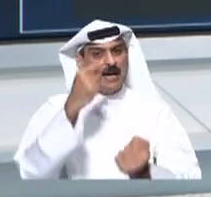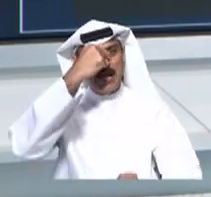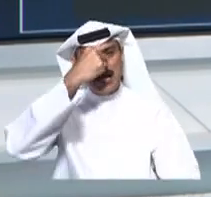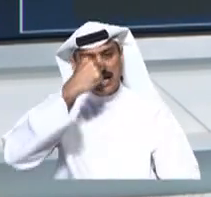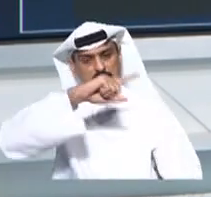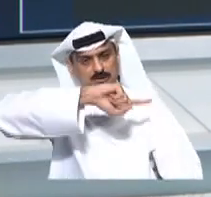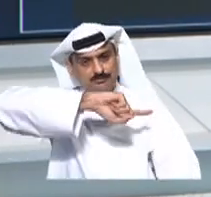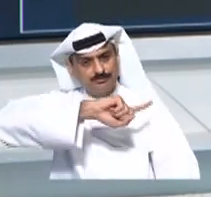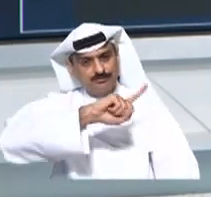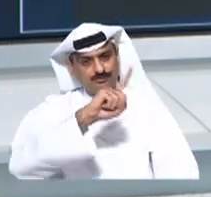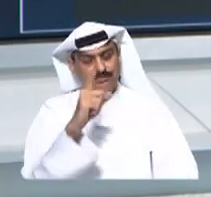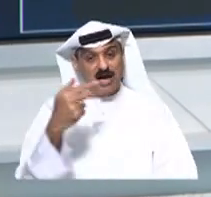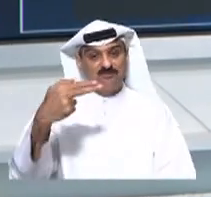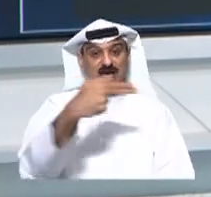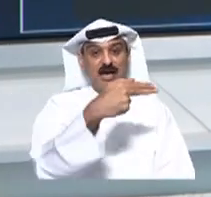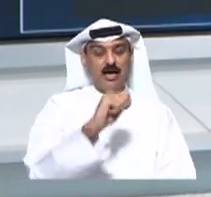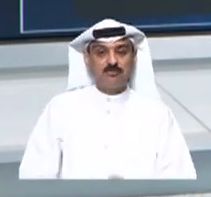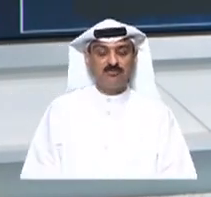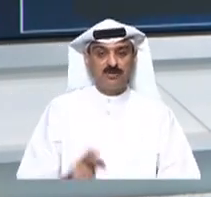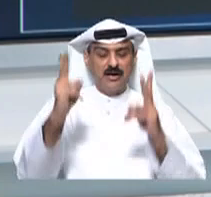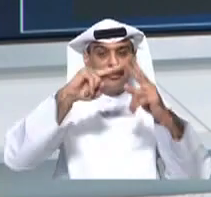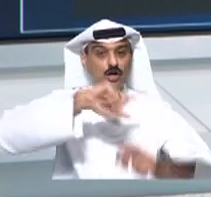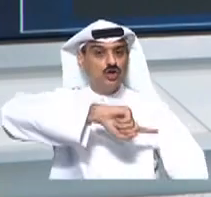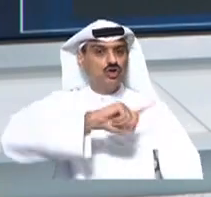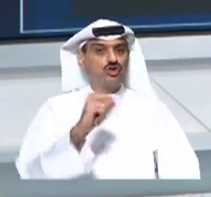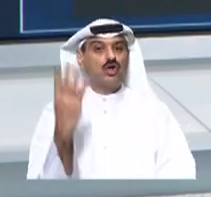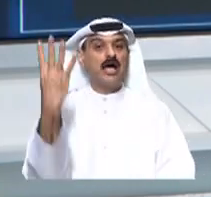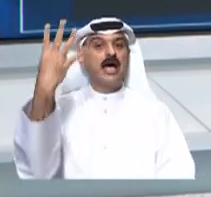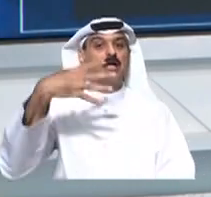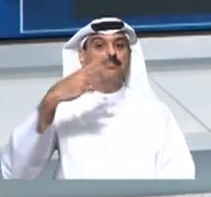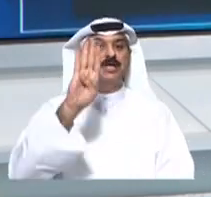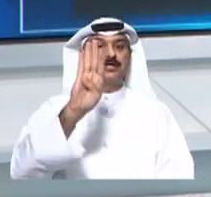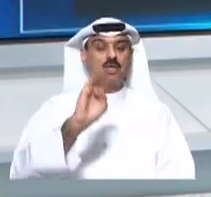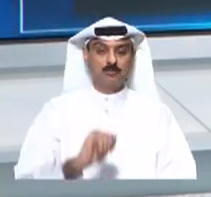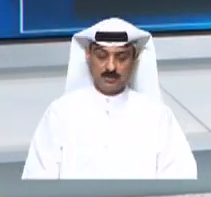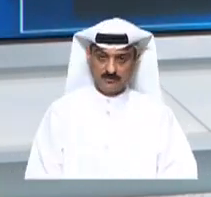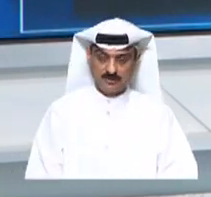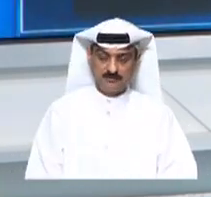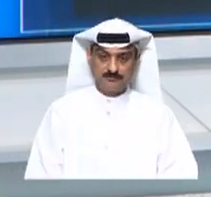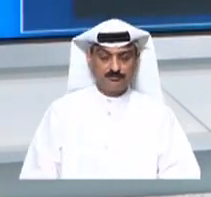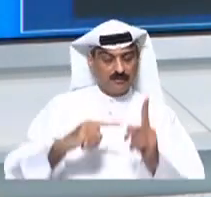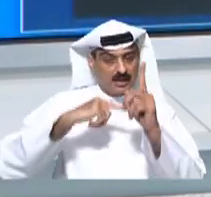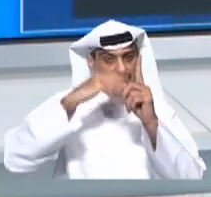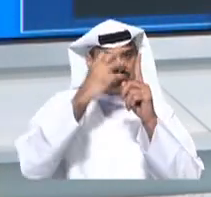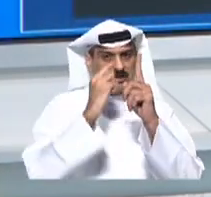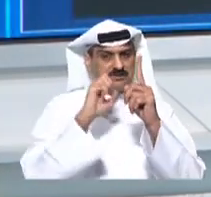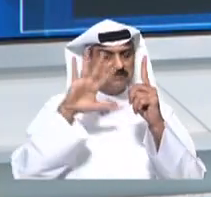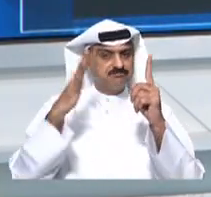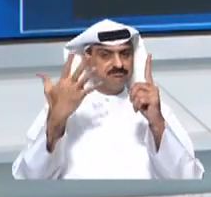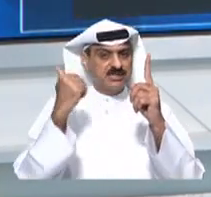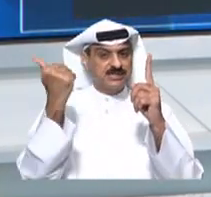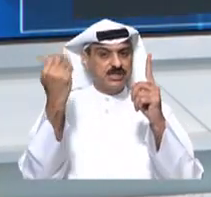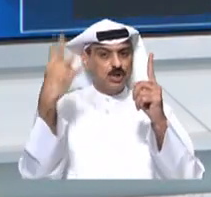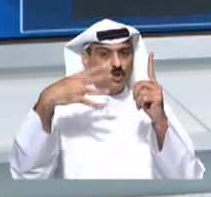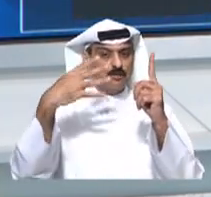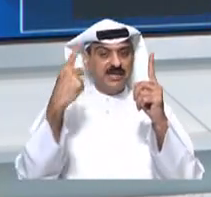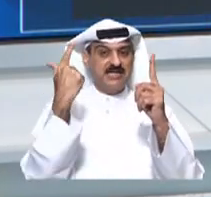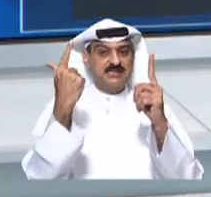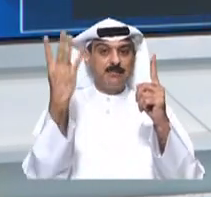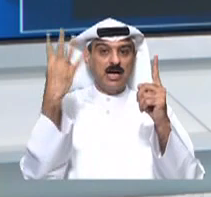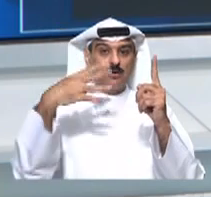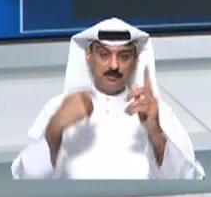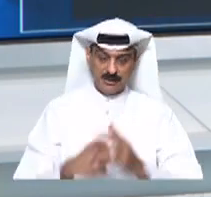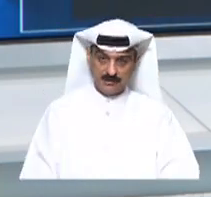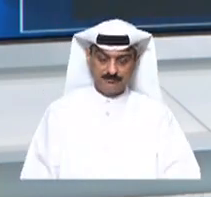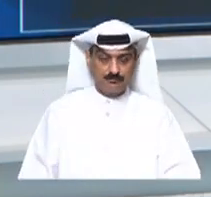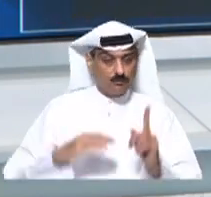على المناطق الغربية من دولة الكويت، تصل سرعة الرياح 40 كيلومتر في الساعة. درجات الحرارة متفاوتة ما بين 46 و47 درجة مئوية